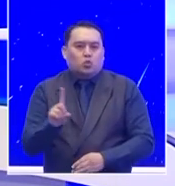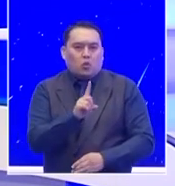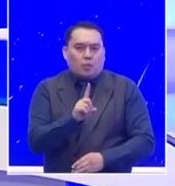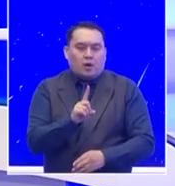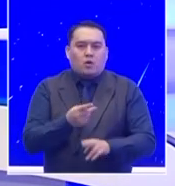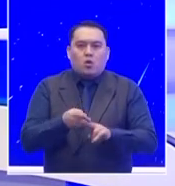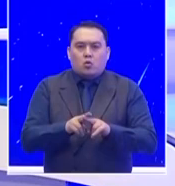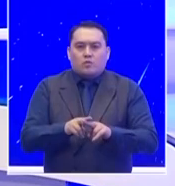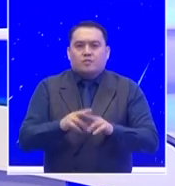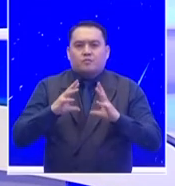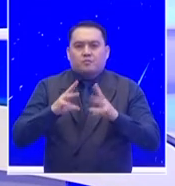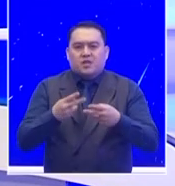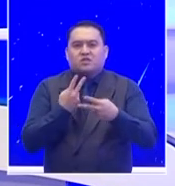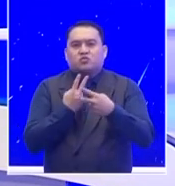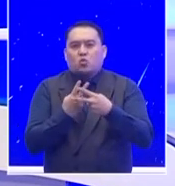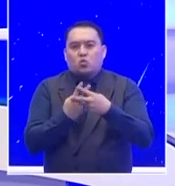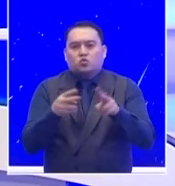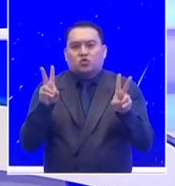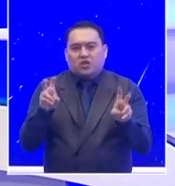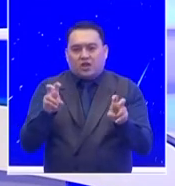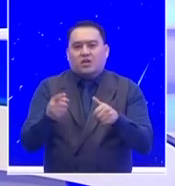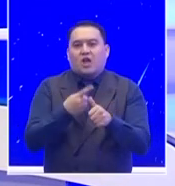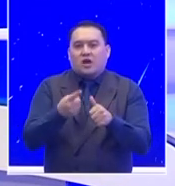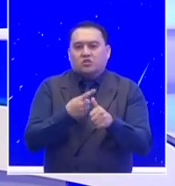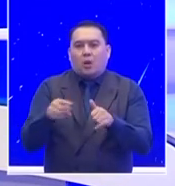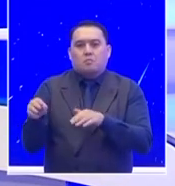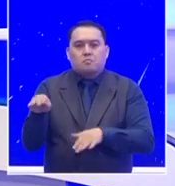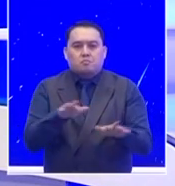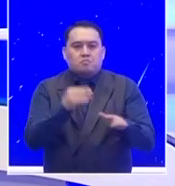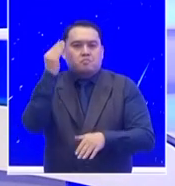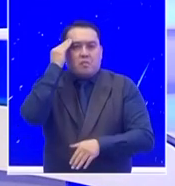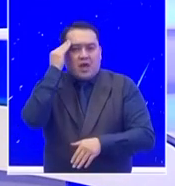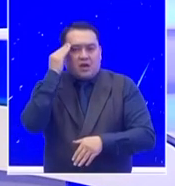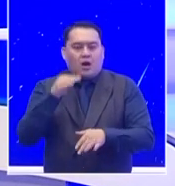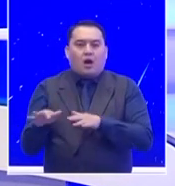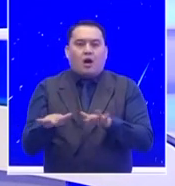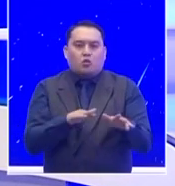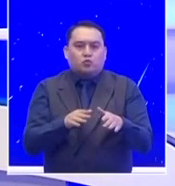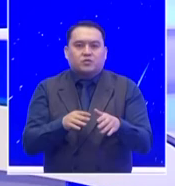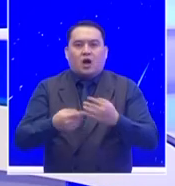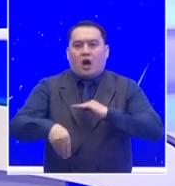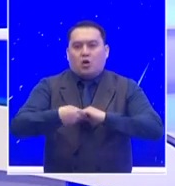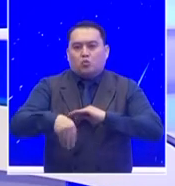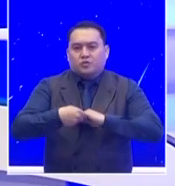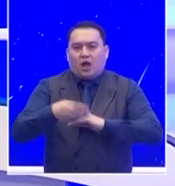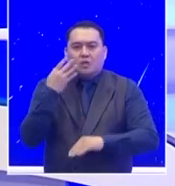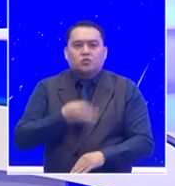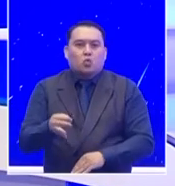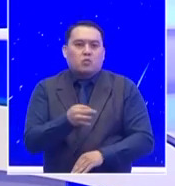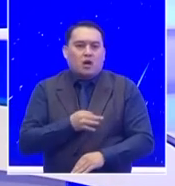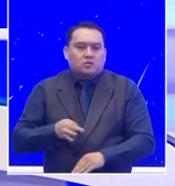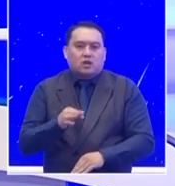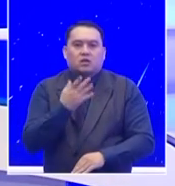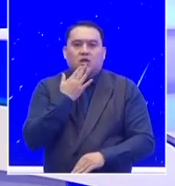экскурсию «Погружение в мир заключенных». Так назвали данный метод профилактики коррупции организаторы мероприятия